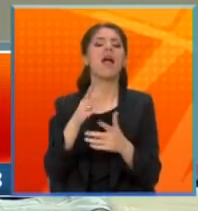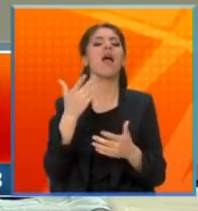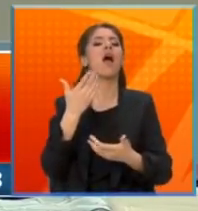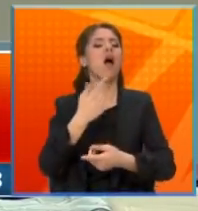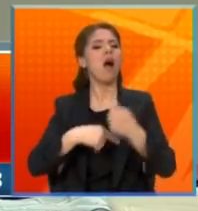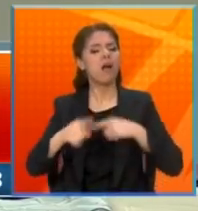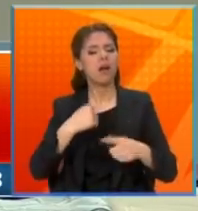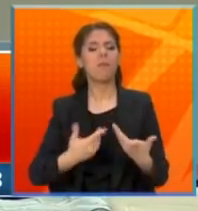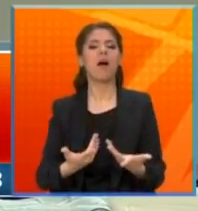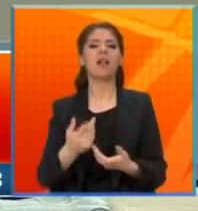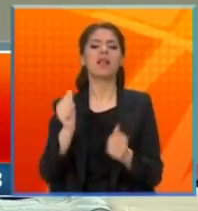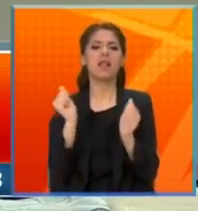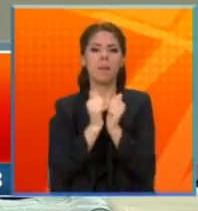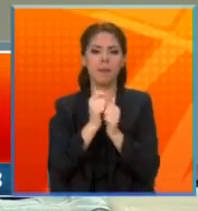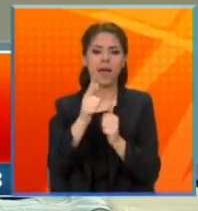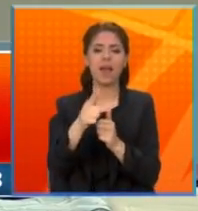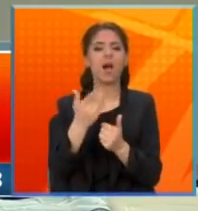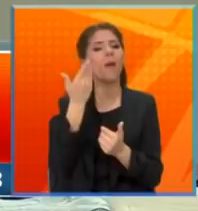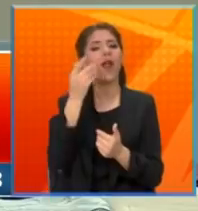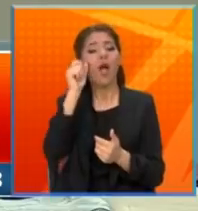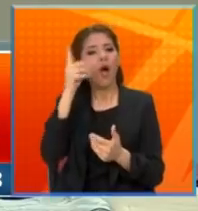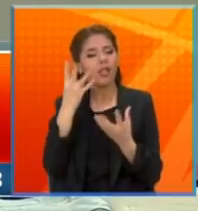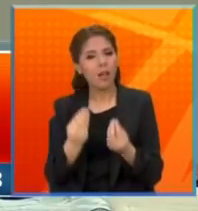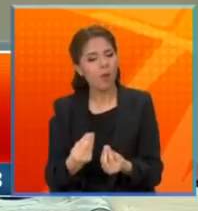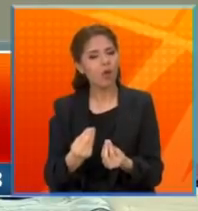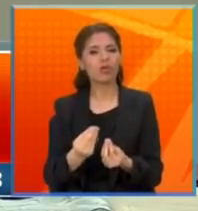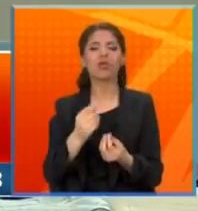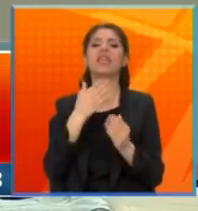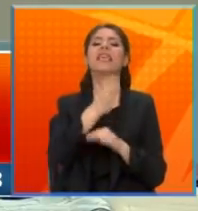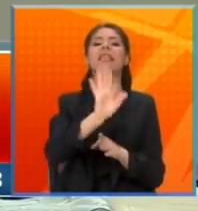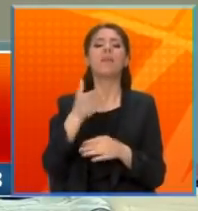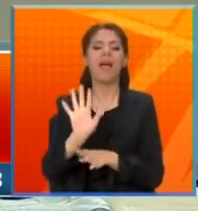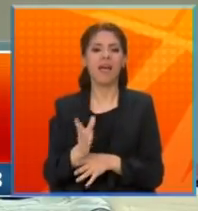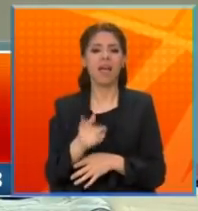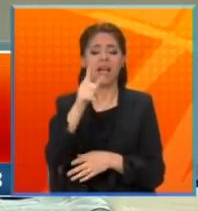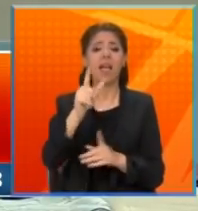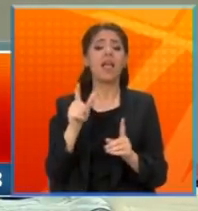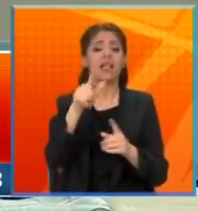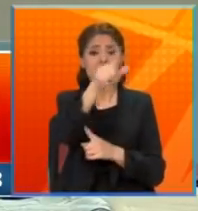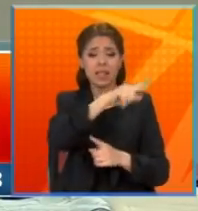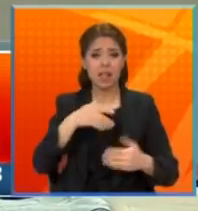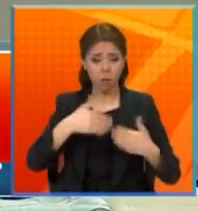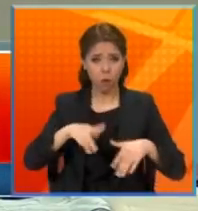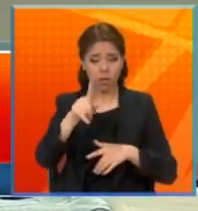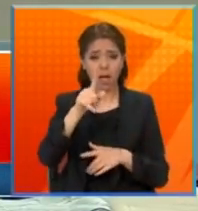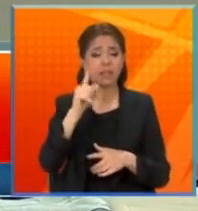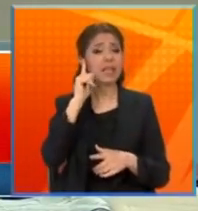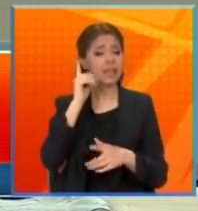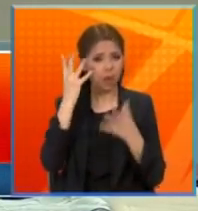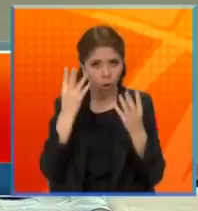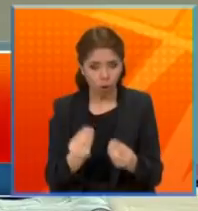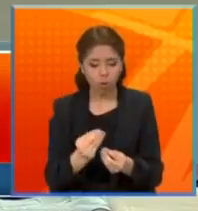yakınlarımızla birbirimizi biraz özleyelim. Tedbirlere sıkı sıkıya uyarsak bu